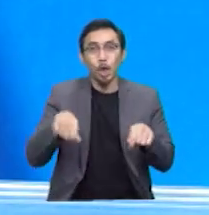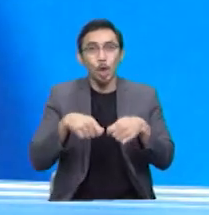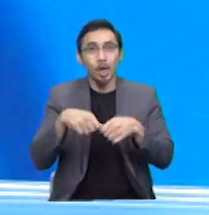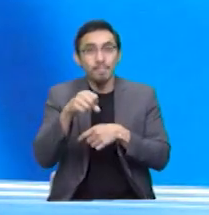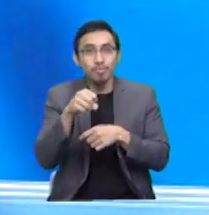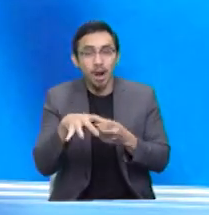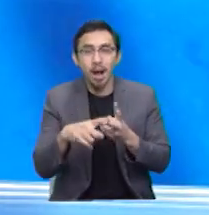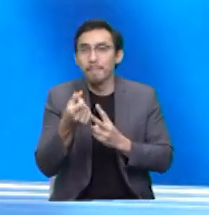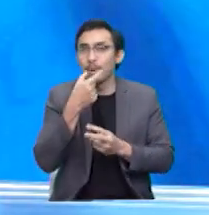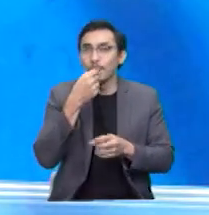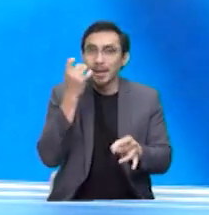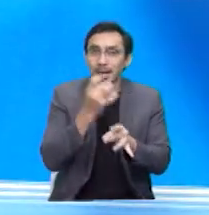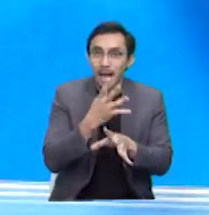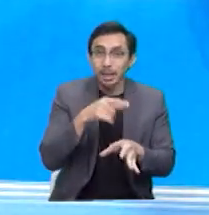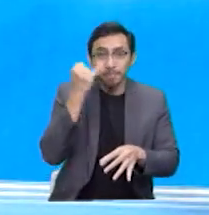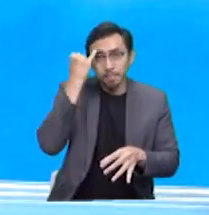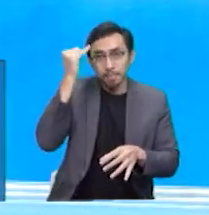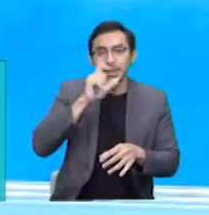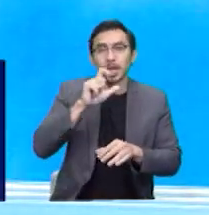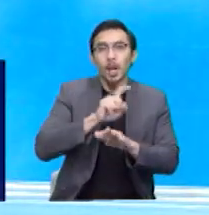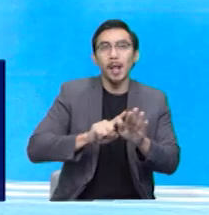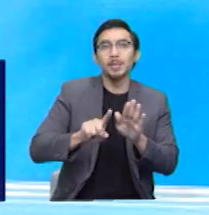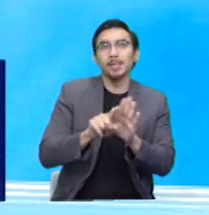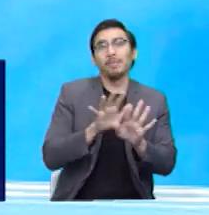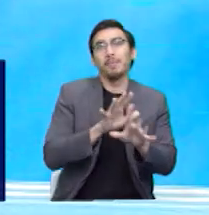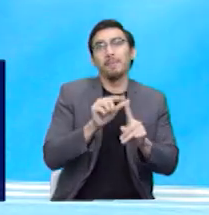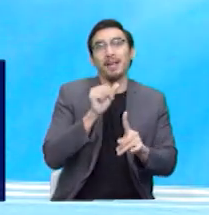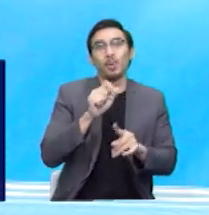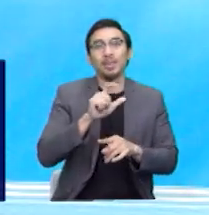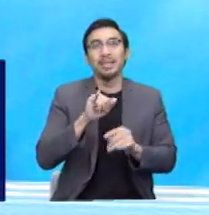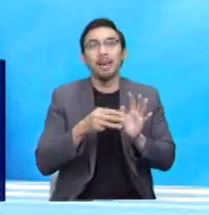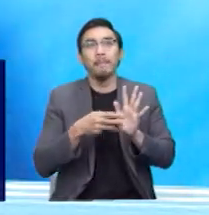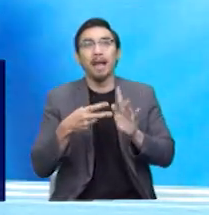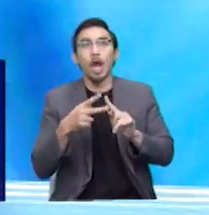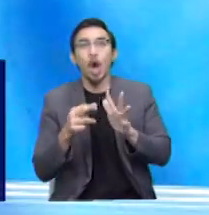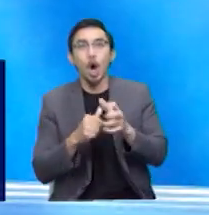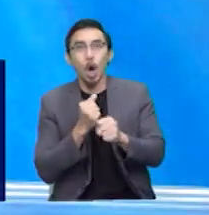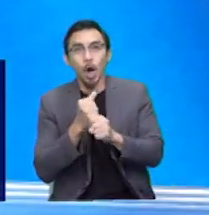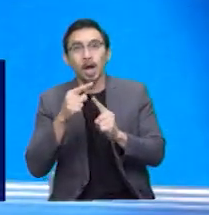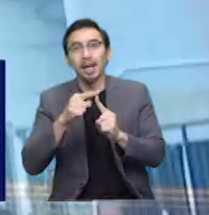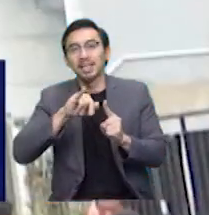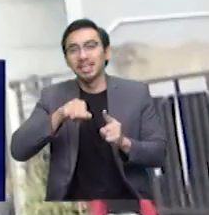yang diinisiasi caleg Partai Perindo Cimehong Cho Novia Handayani.